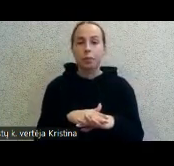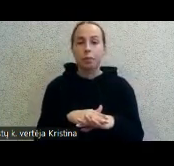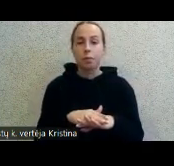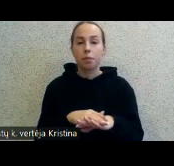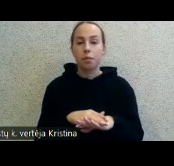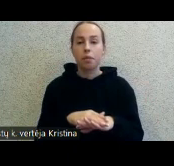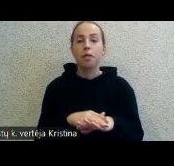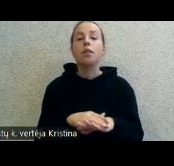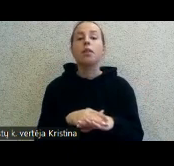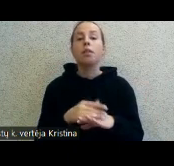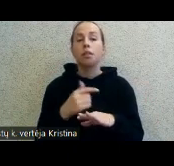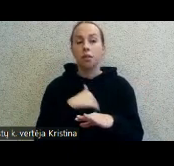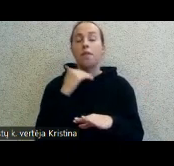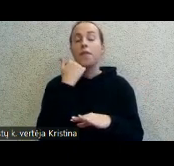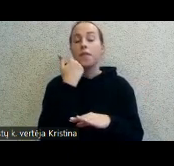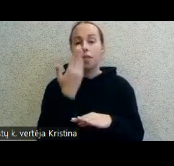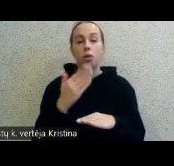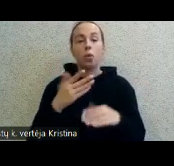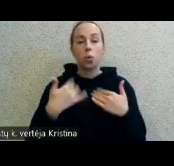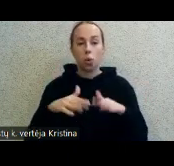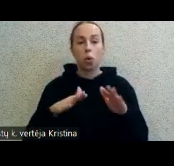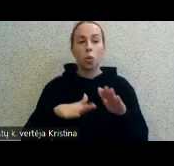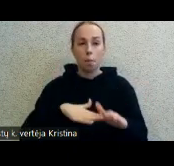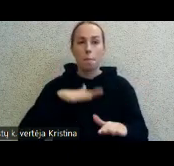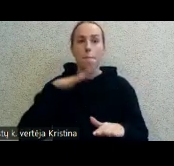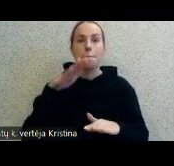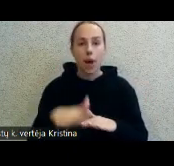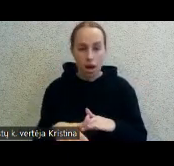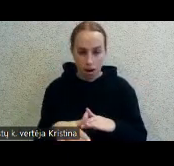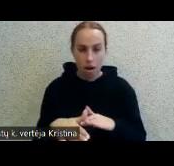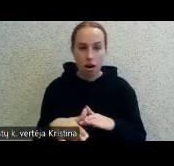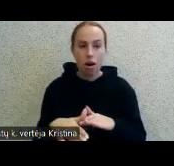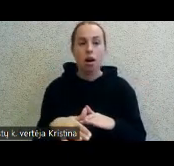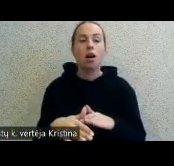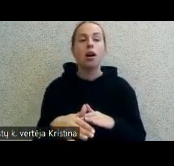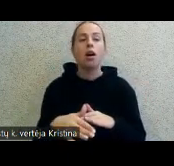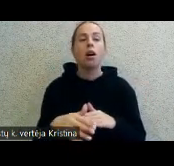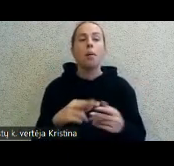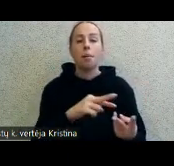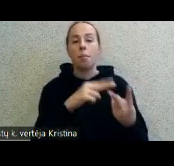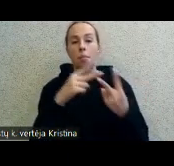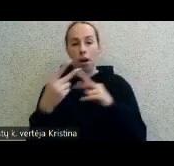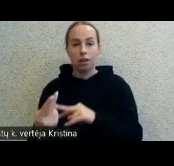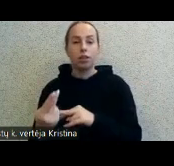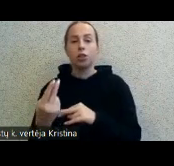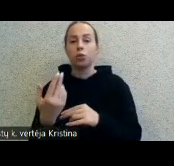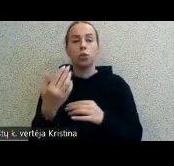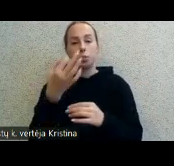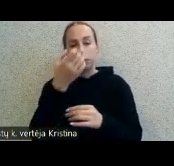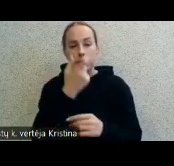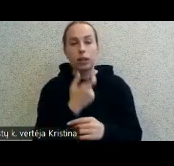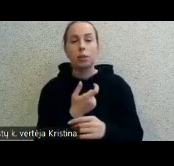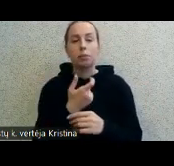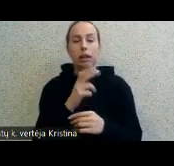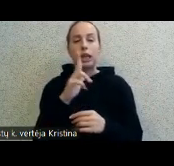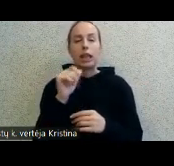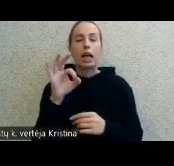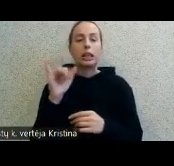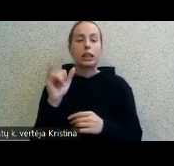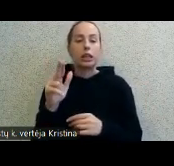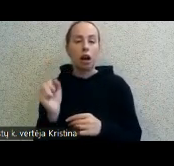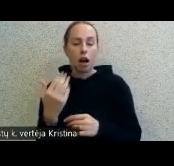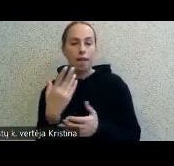šuolį nuo komiksų ir tų kvailių tokių knygelių prie rimtos klasikos, prie romanų, prie fikcijos.